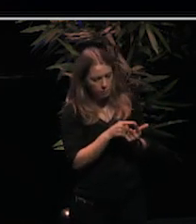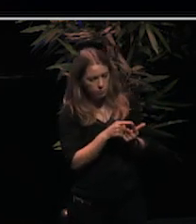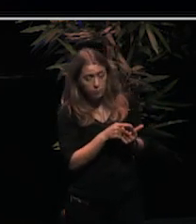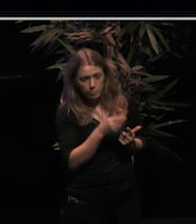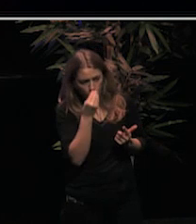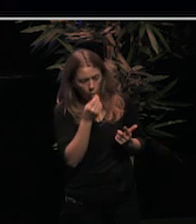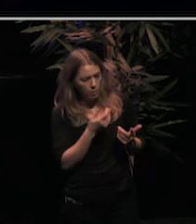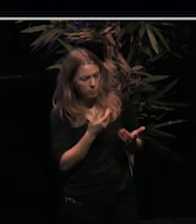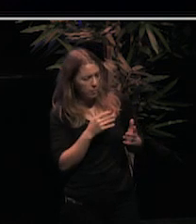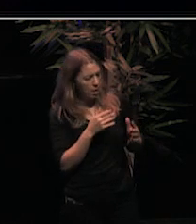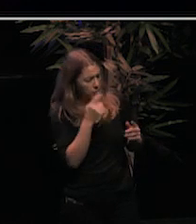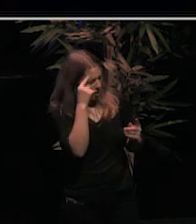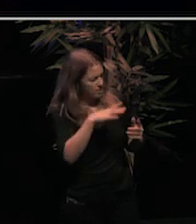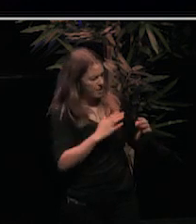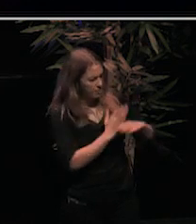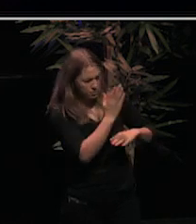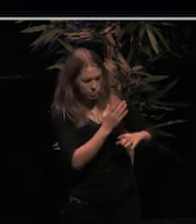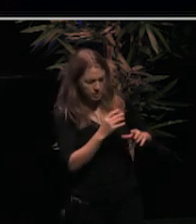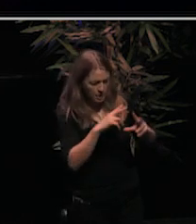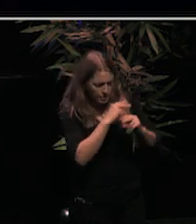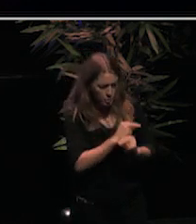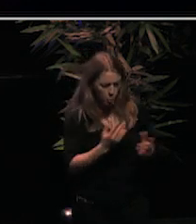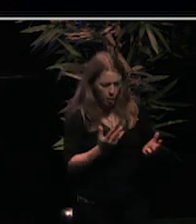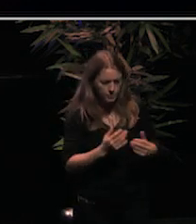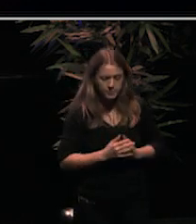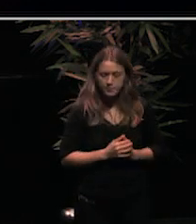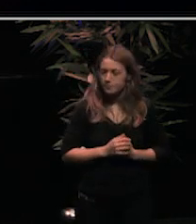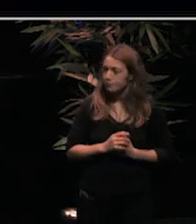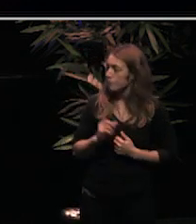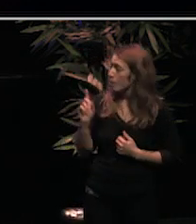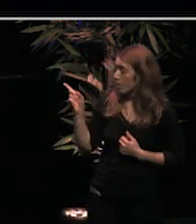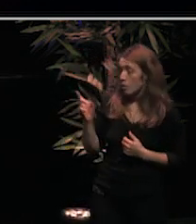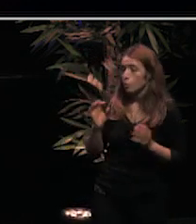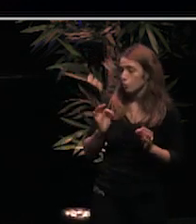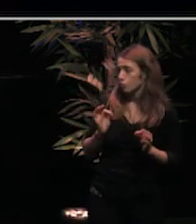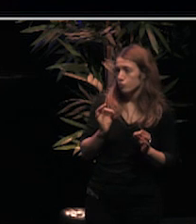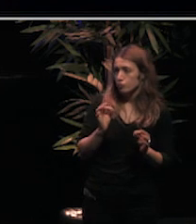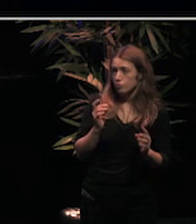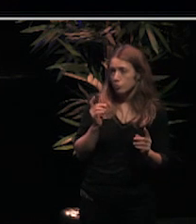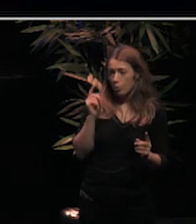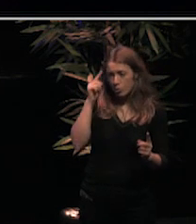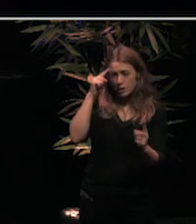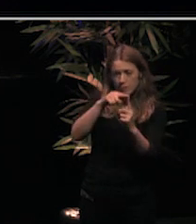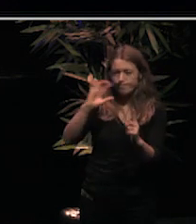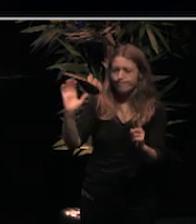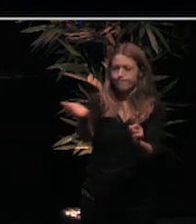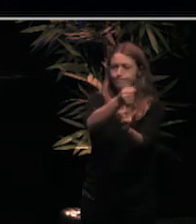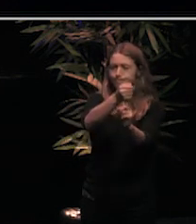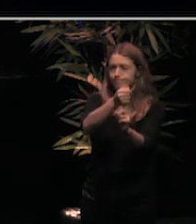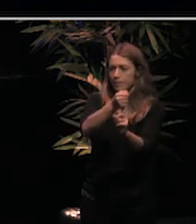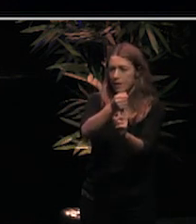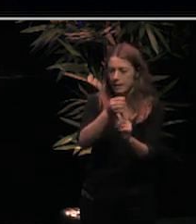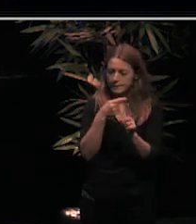le dépassement de soi ? Alors, je pense qu'effectivement, l'objectif est en fait le